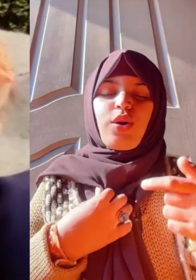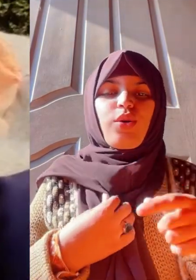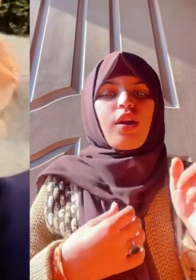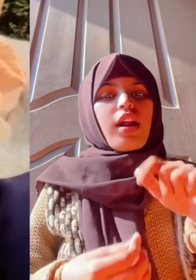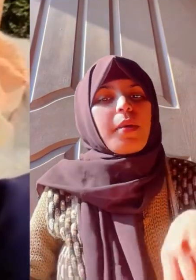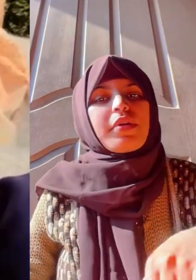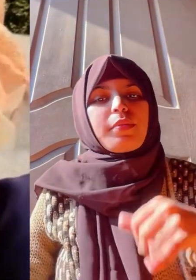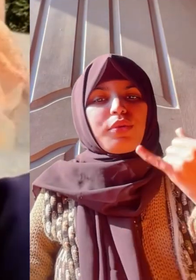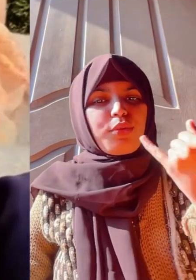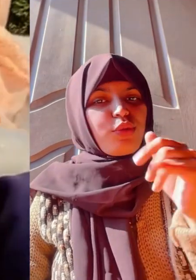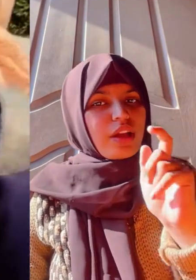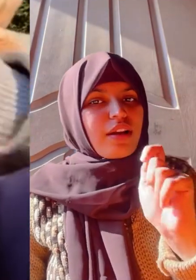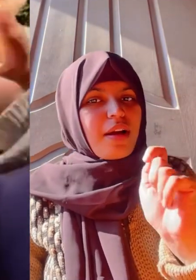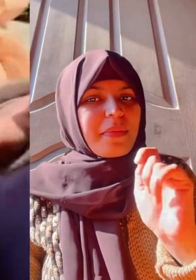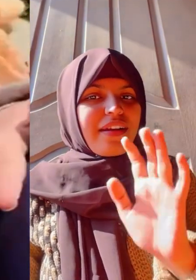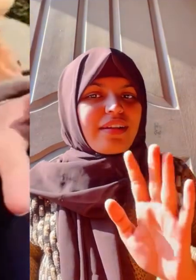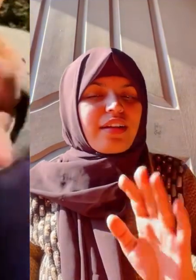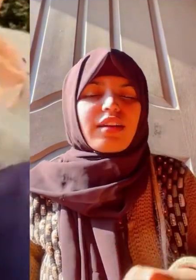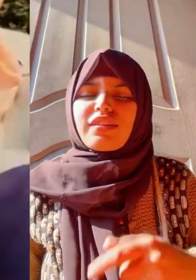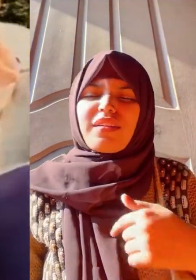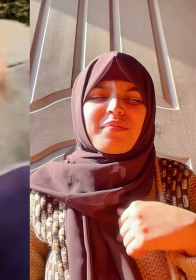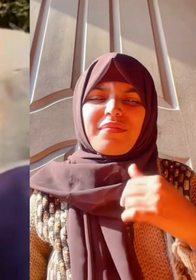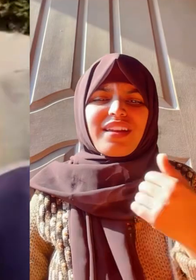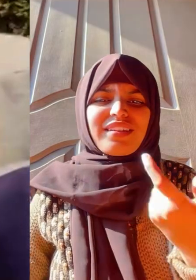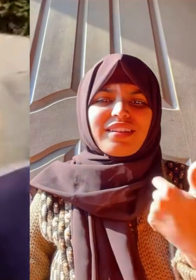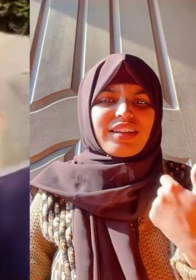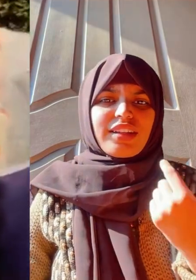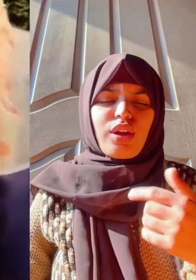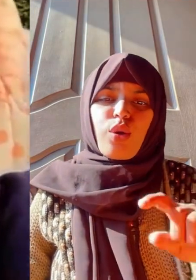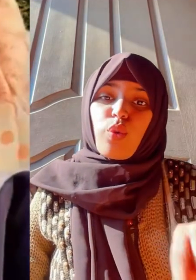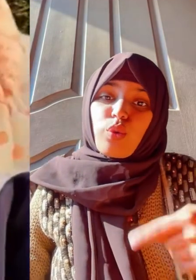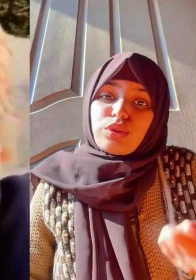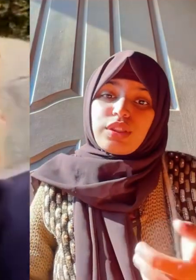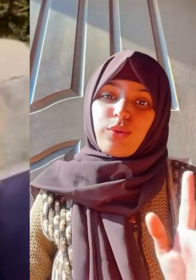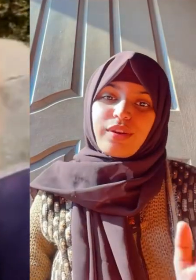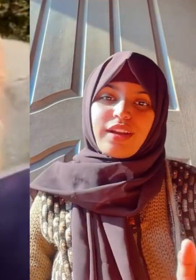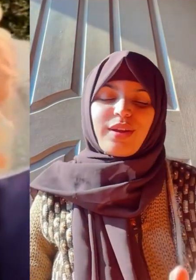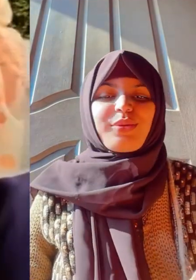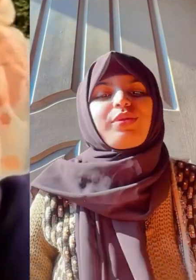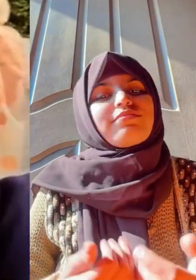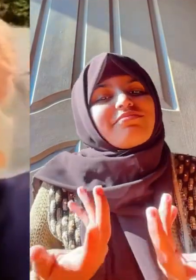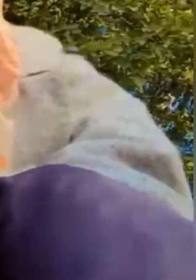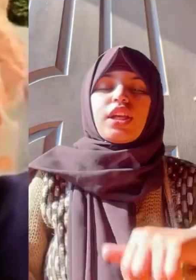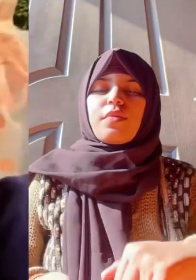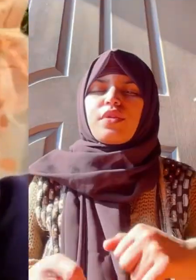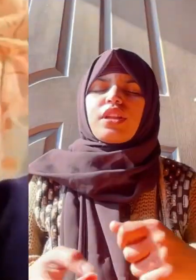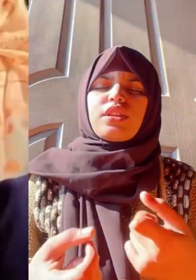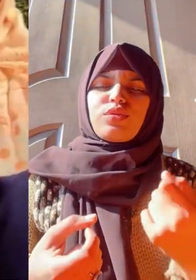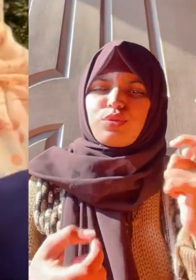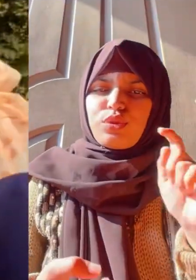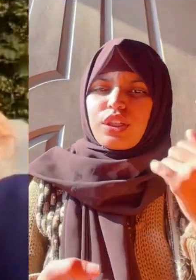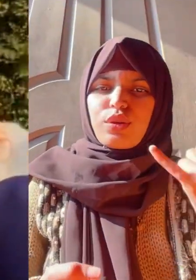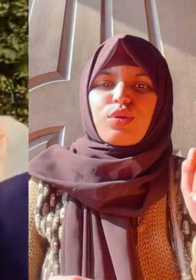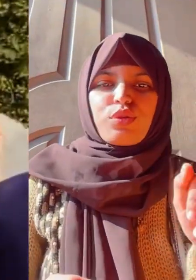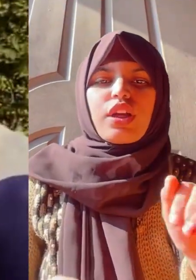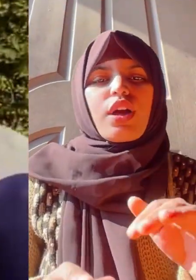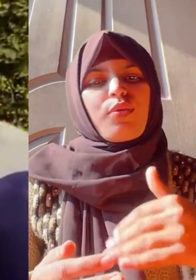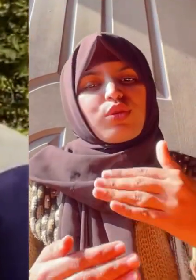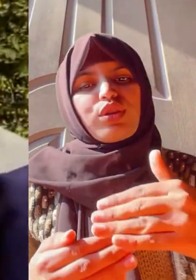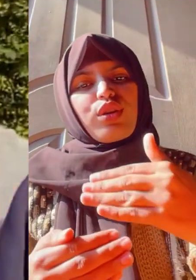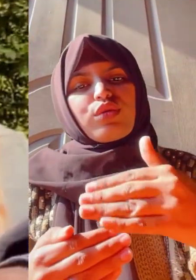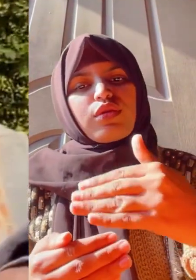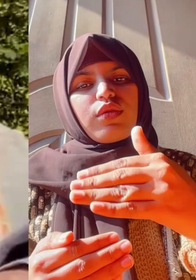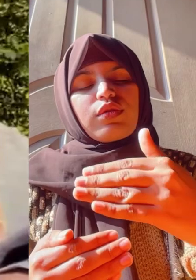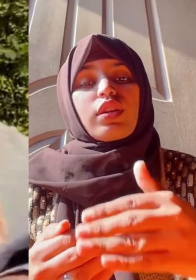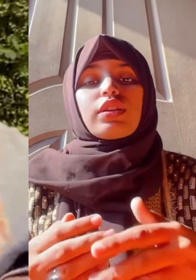कहती है मैं करती नहीं हूँ, वो एक्चुअली हो जाता है या तो होता। देखो होता मेरे साथ ही है, बड़ी दुनिया फिरी है। मैं जो नहीं करना